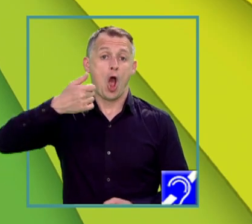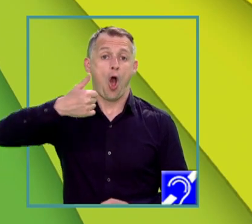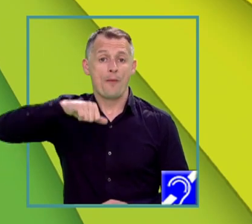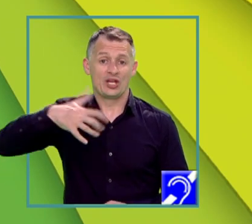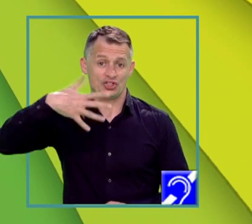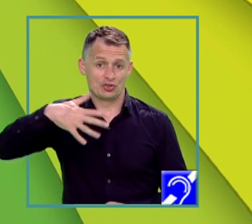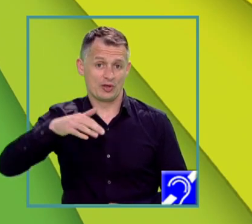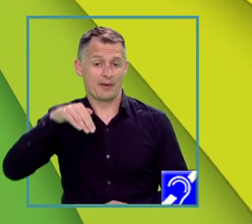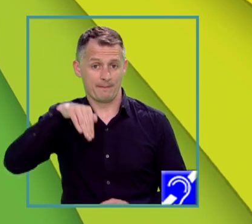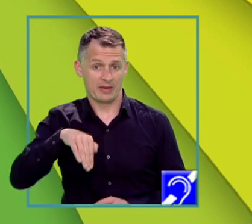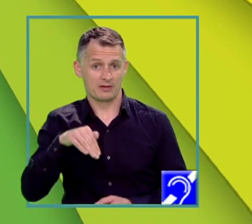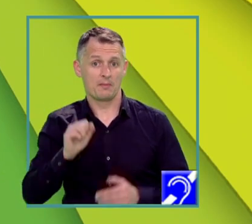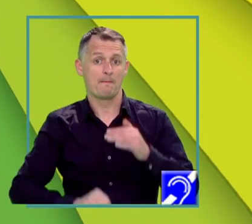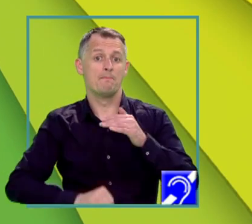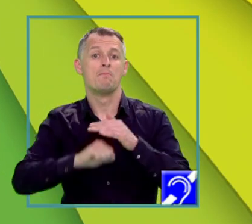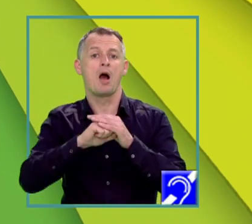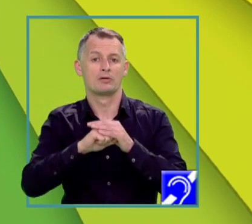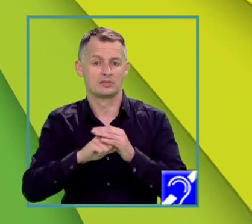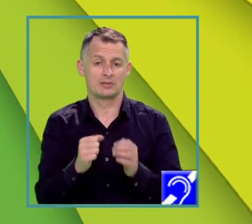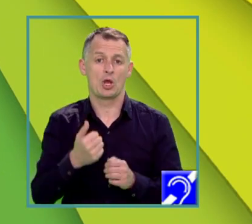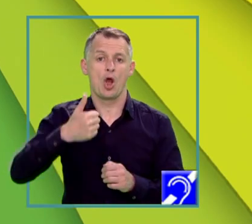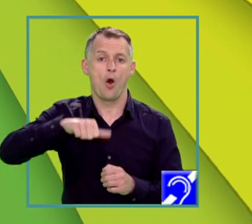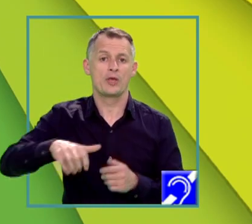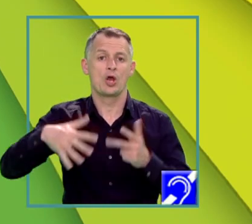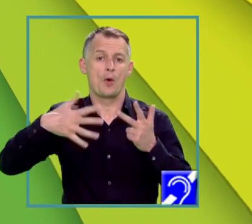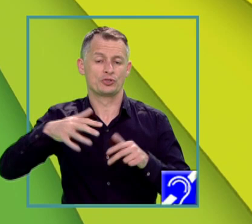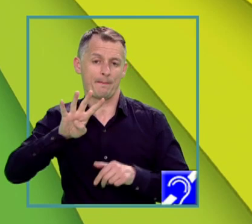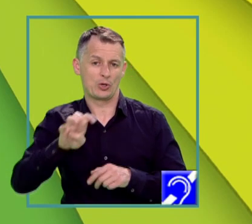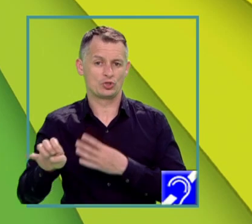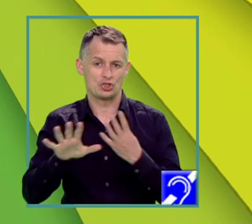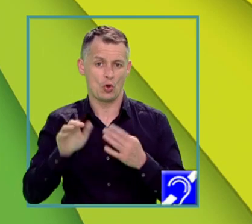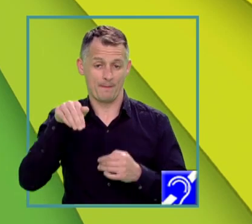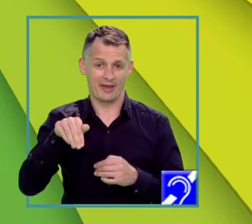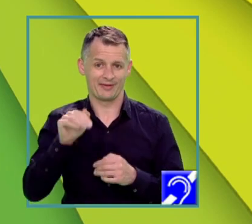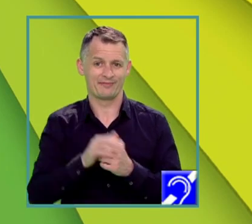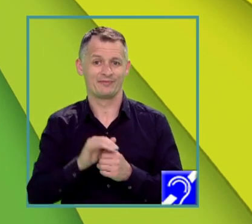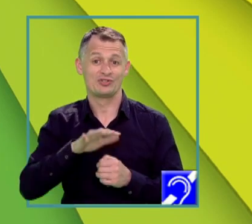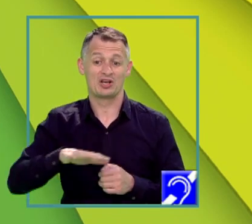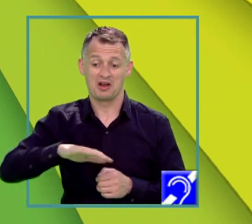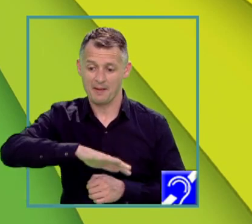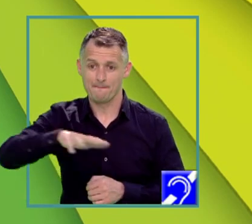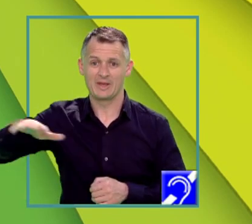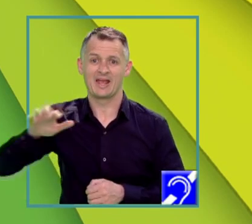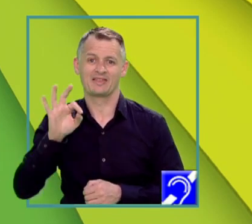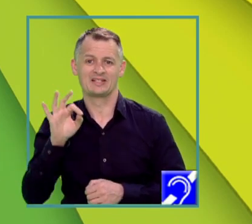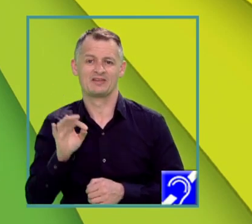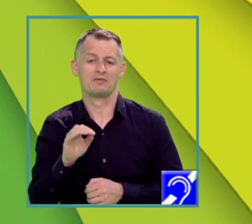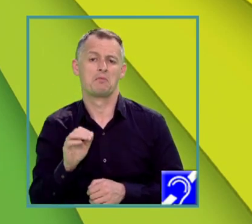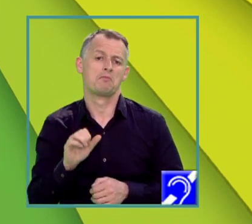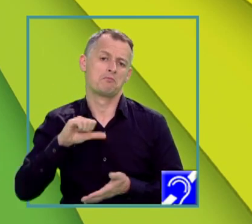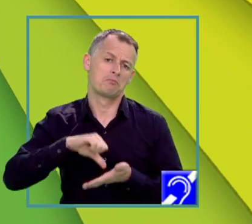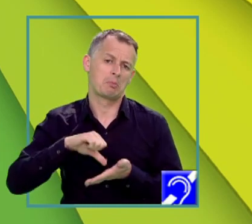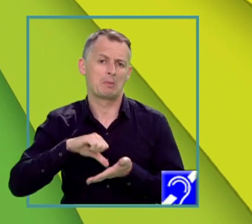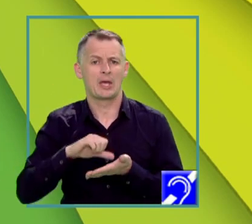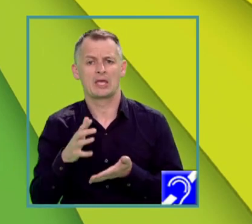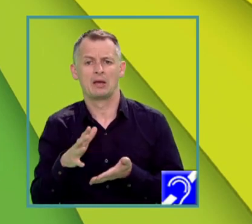de metri respectivă un maxim de 1849m se iar în Câmpia Transilvaniei o medie de 300 400